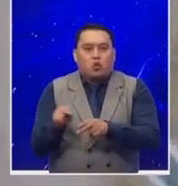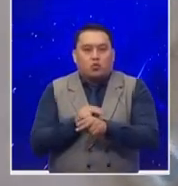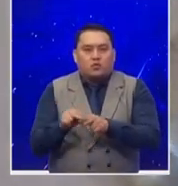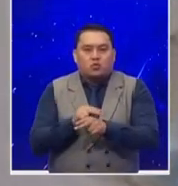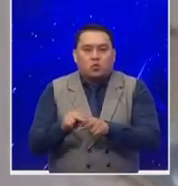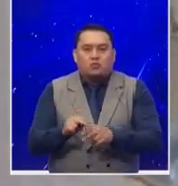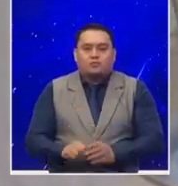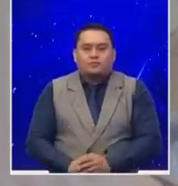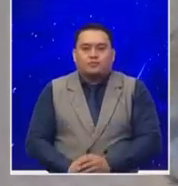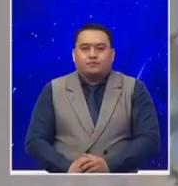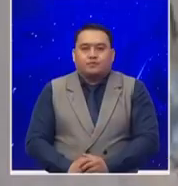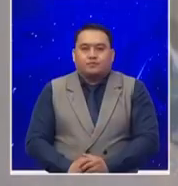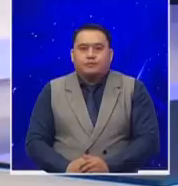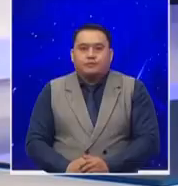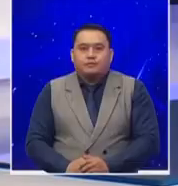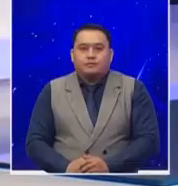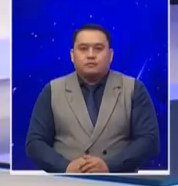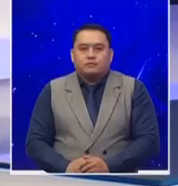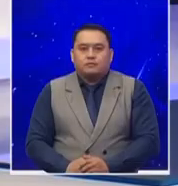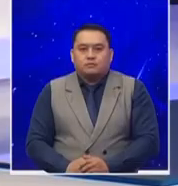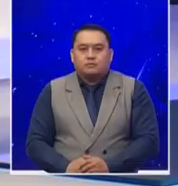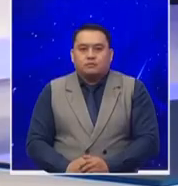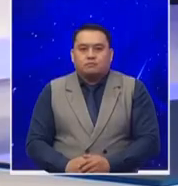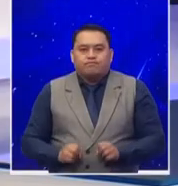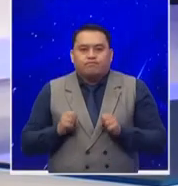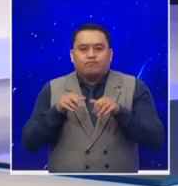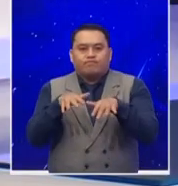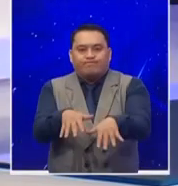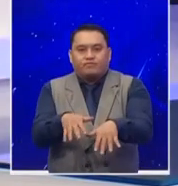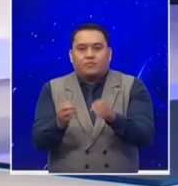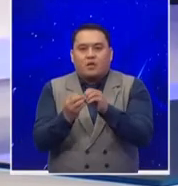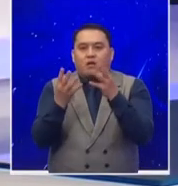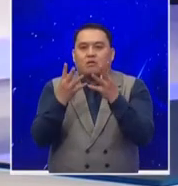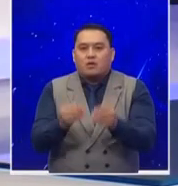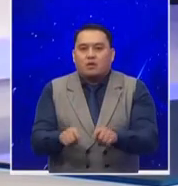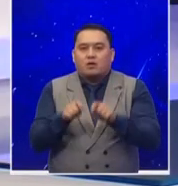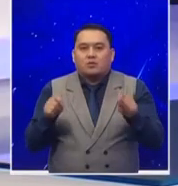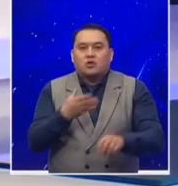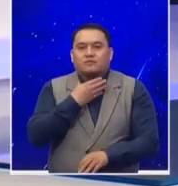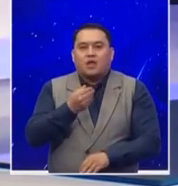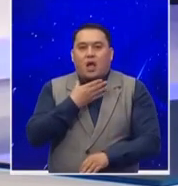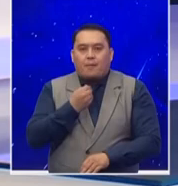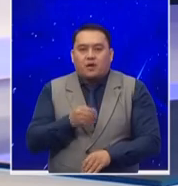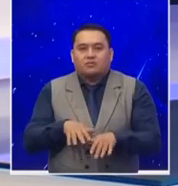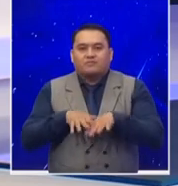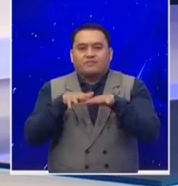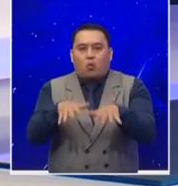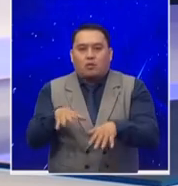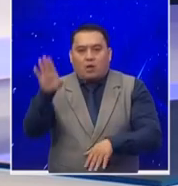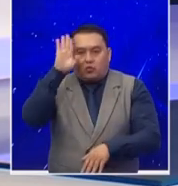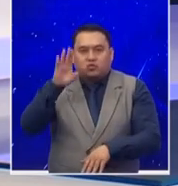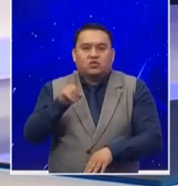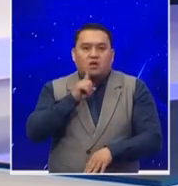елки, сообщили в акимате. Дерзкое разбойное нападение за 10 дней раскрыли в Семее. Жертвой разбоя стал молодой